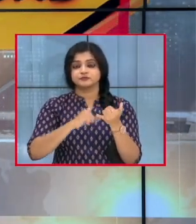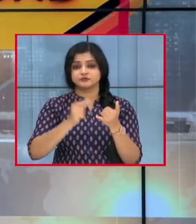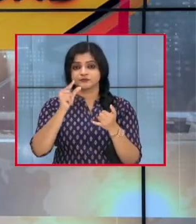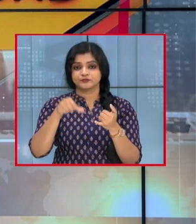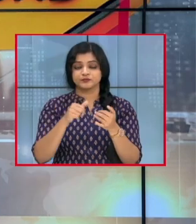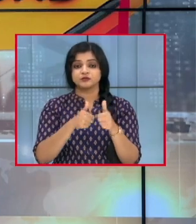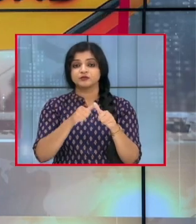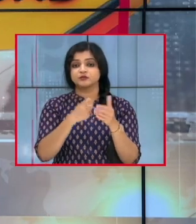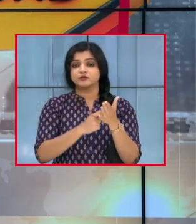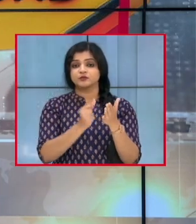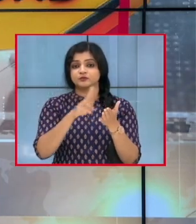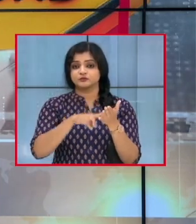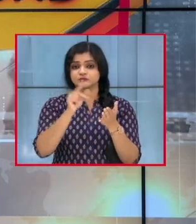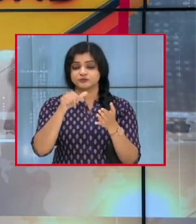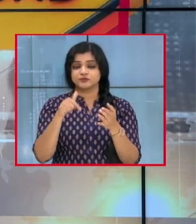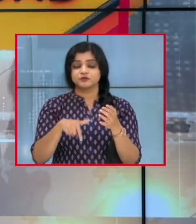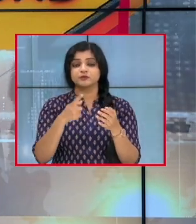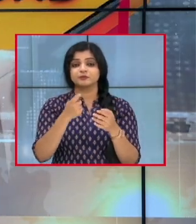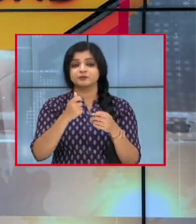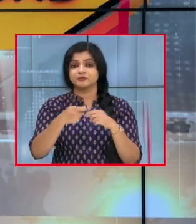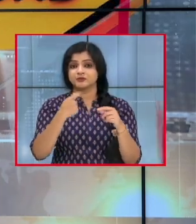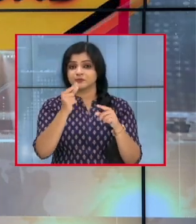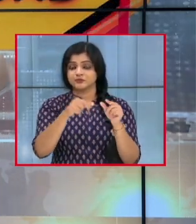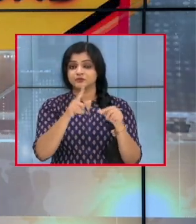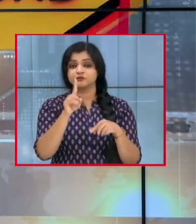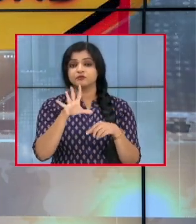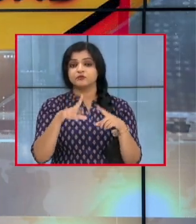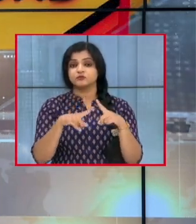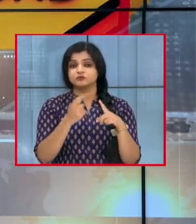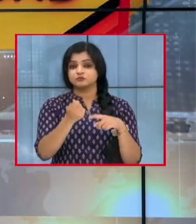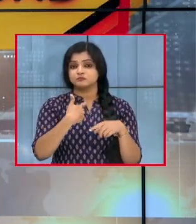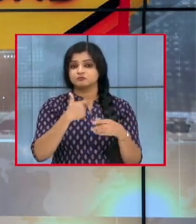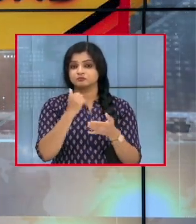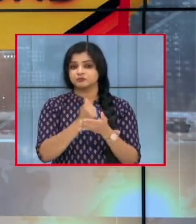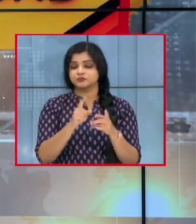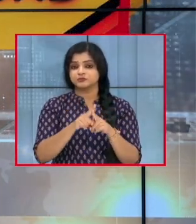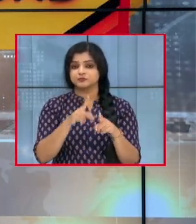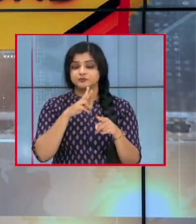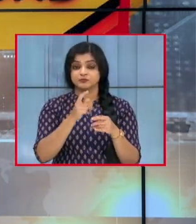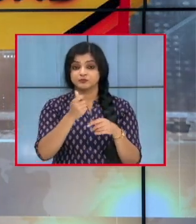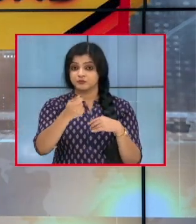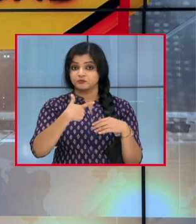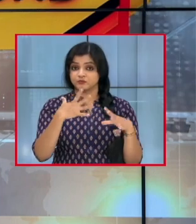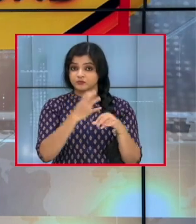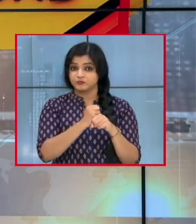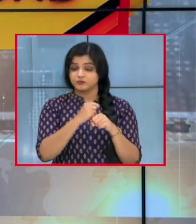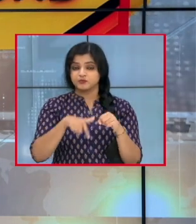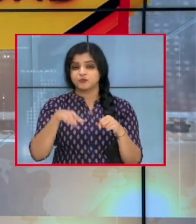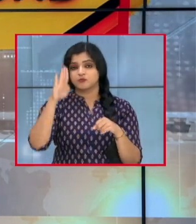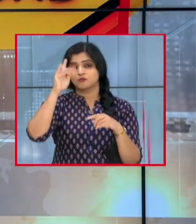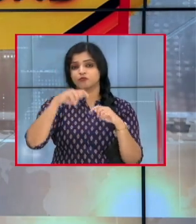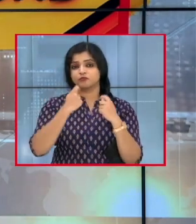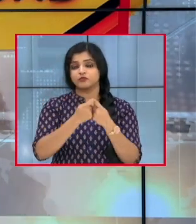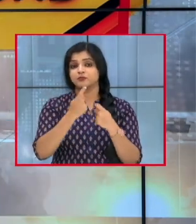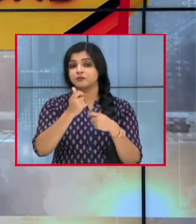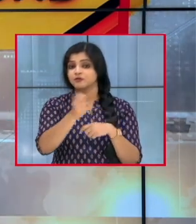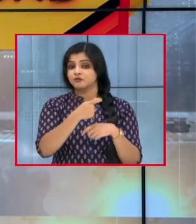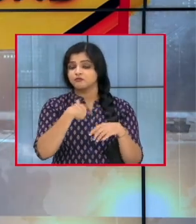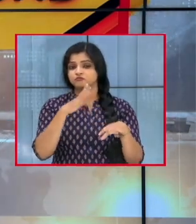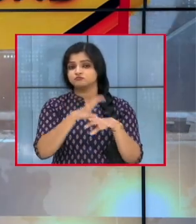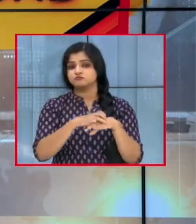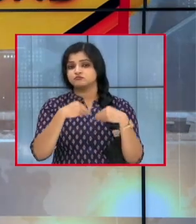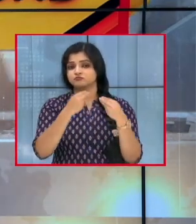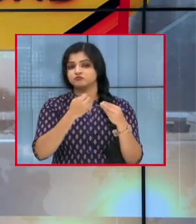സെക്രട്ടറി അരുണാണ് മണൽ കടത്തുകാരനോട് 15,000 രൂപ വേണമെന്ന് ആവശ്യപ്പെടുന്നത്. പണം നൽകിയില്ലെങ്കിൽ പോലീസിനെ കൊണ്ട് മണൽ കടത്ത്